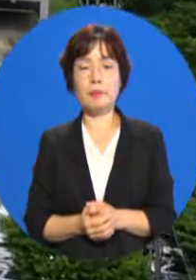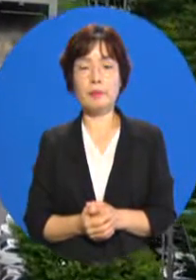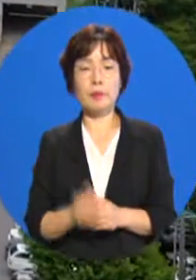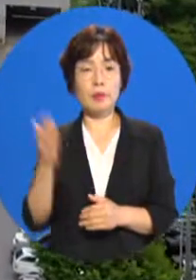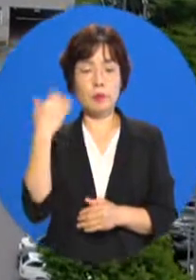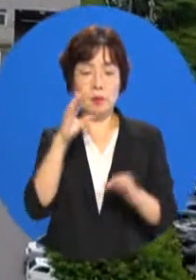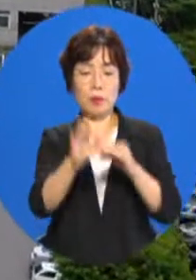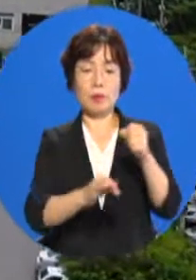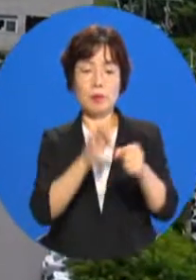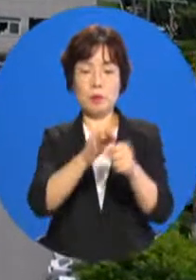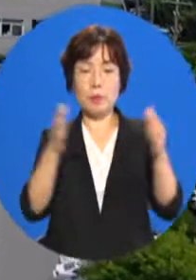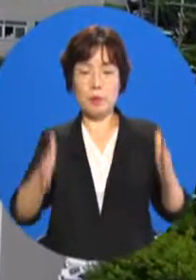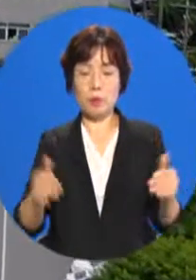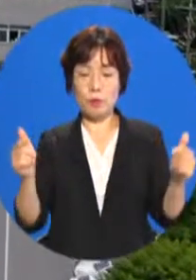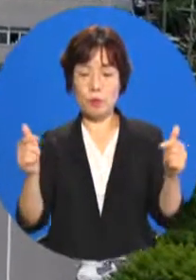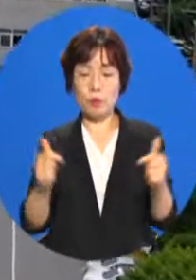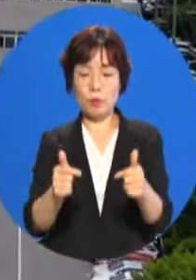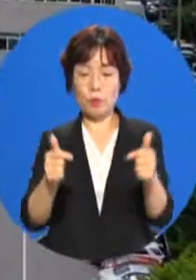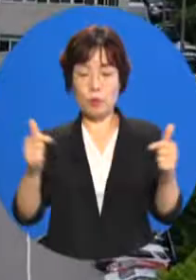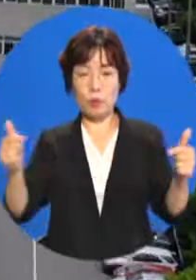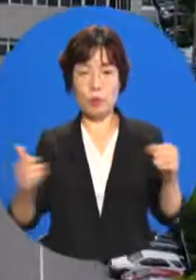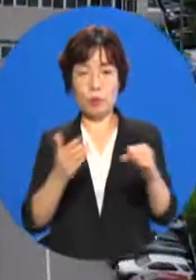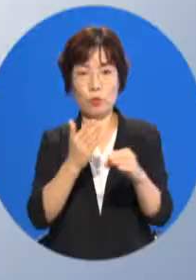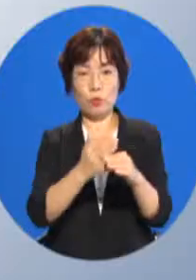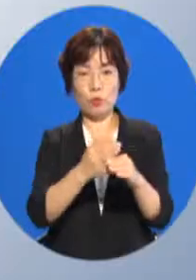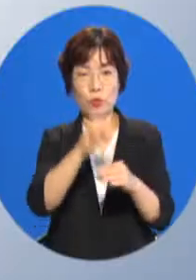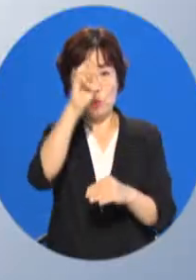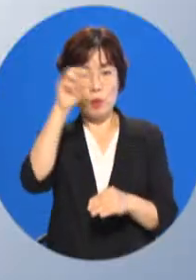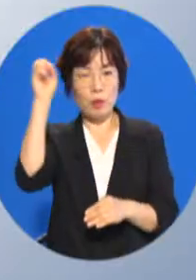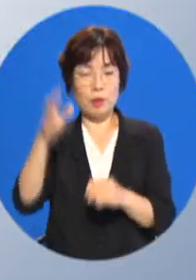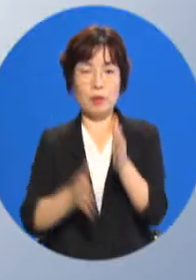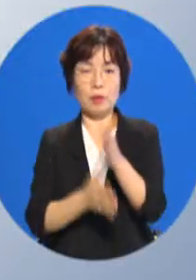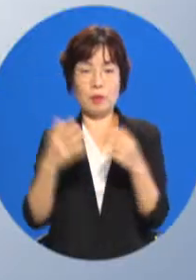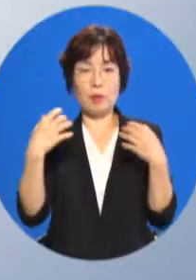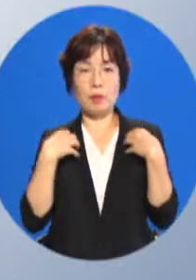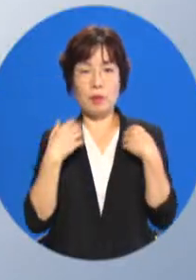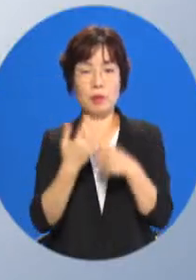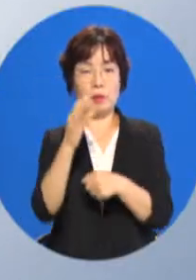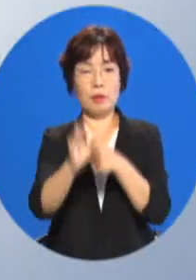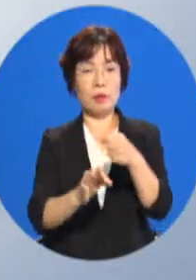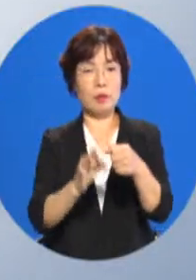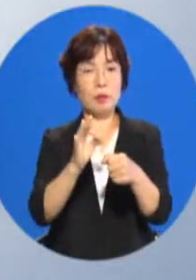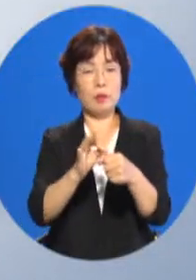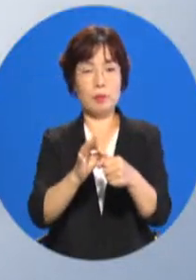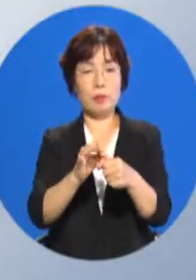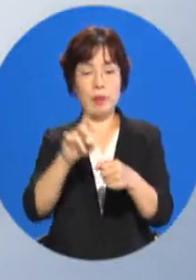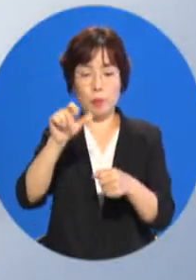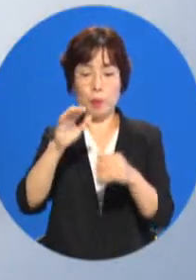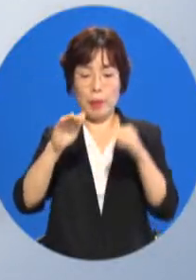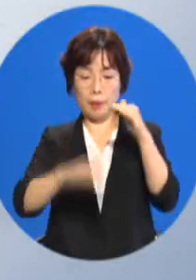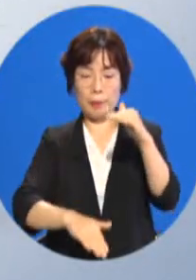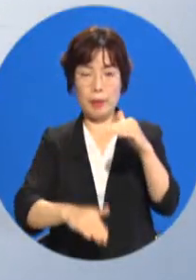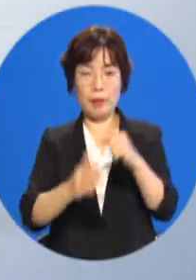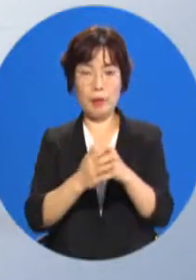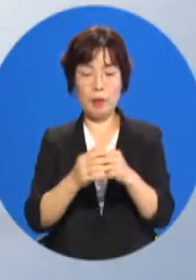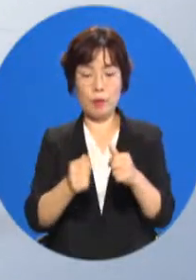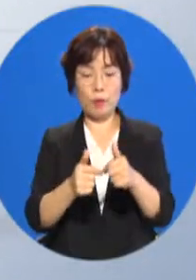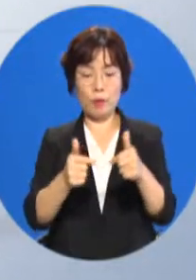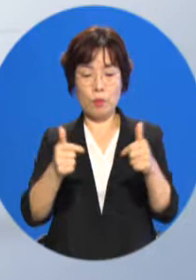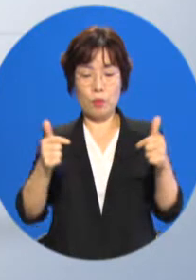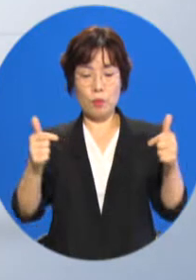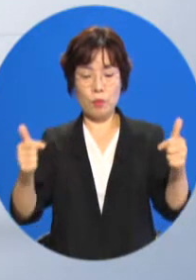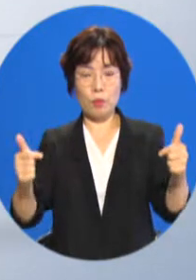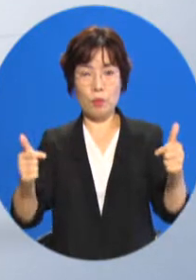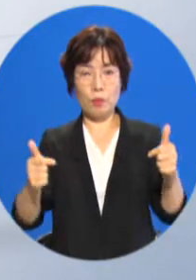최근 10년 동안 소폭이지만 인구 증가세를 이어온 광양시. 2010년 15만 명을 밑돌았던 인구는 다음 해부터 꾸준히